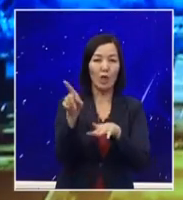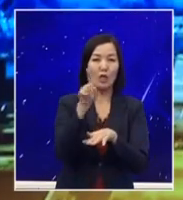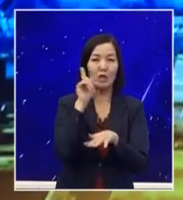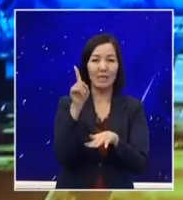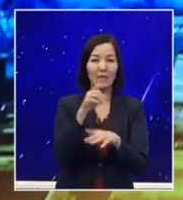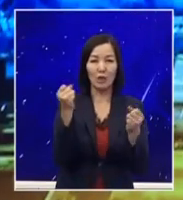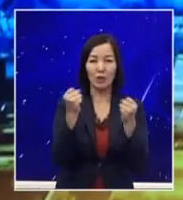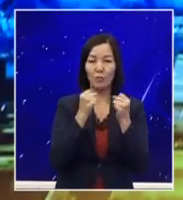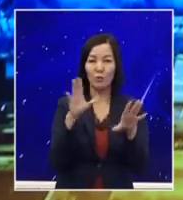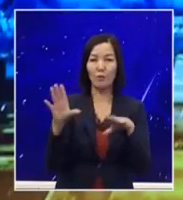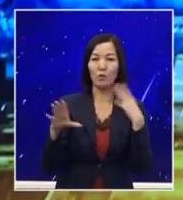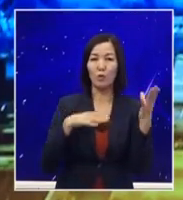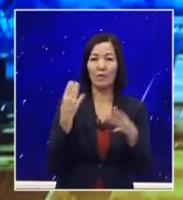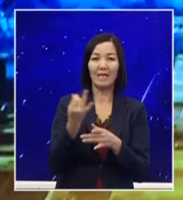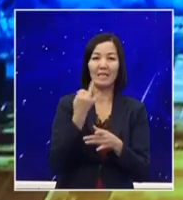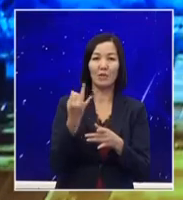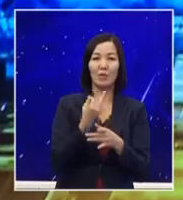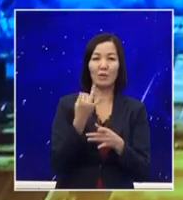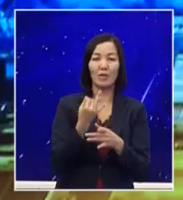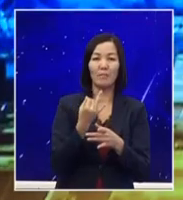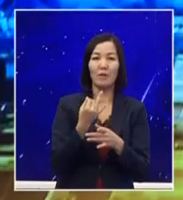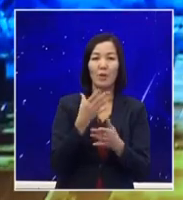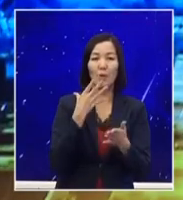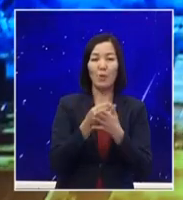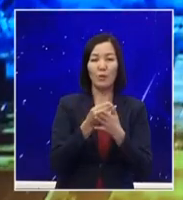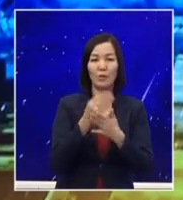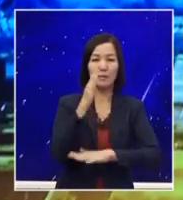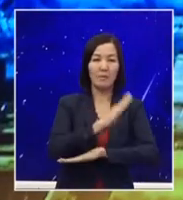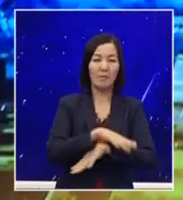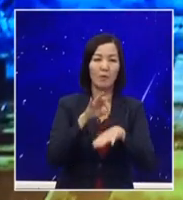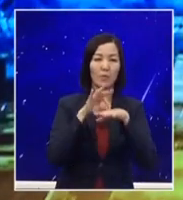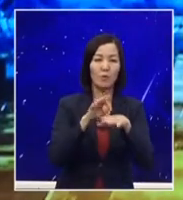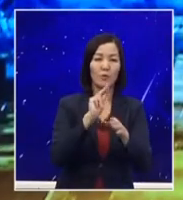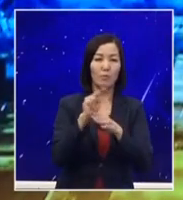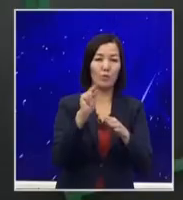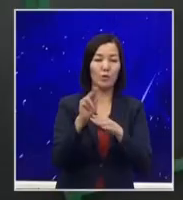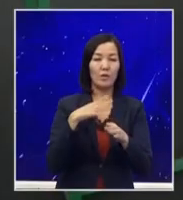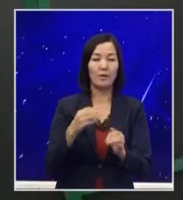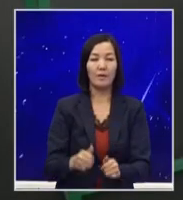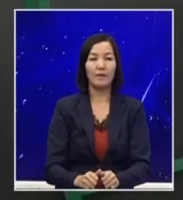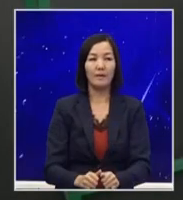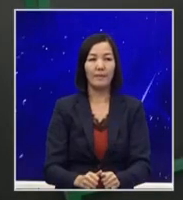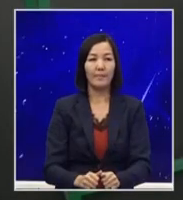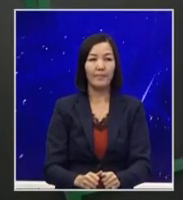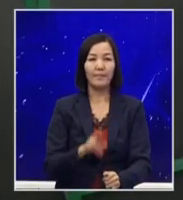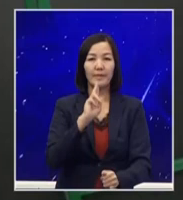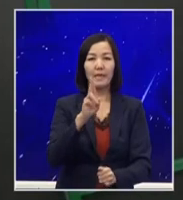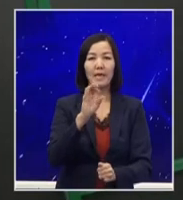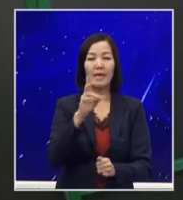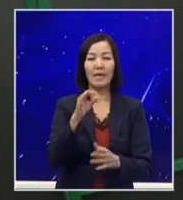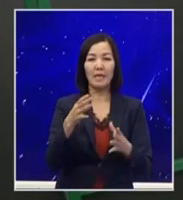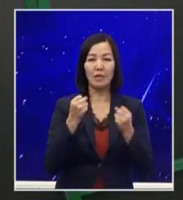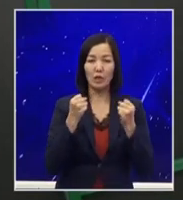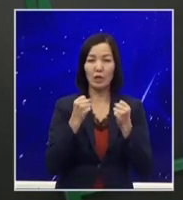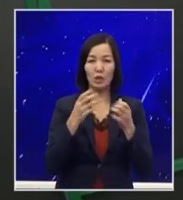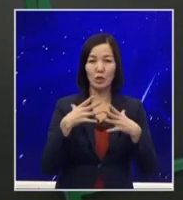аталмыш спорт түрімен айналысуға қызығушылықтарын оятты. Өз тәжірибесімен бөлісті. Кегендегі дене шынықтыру және